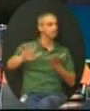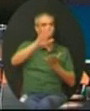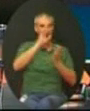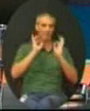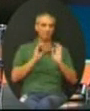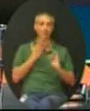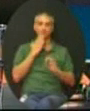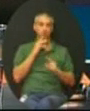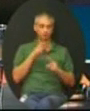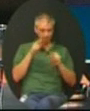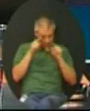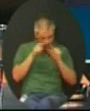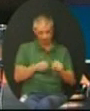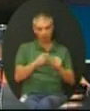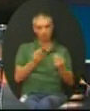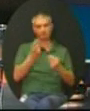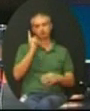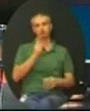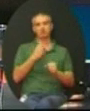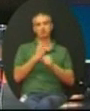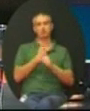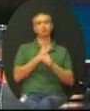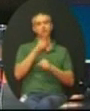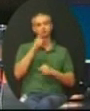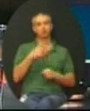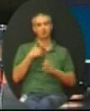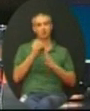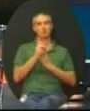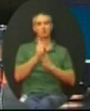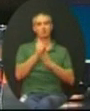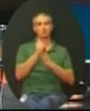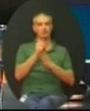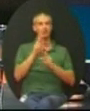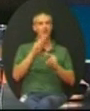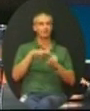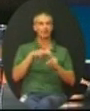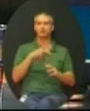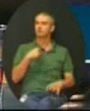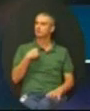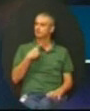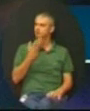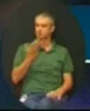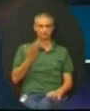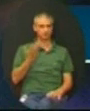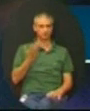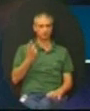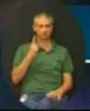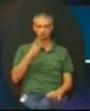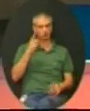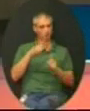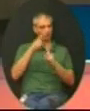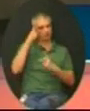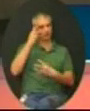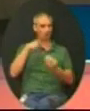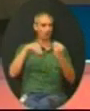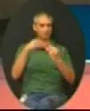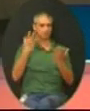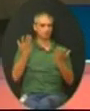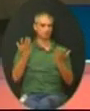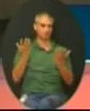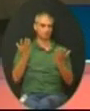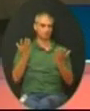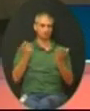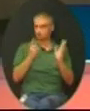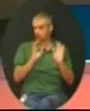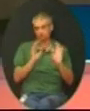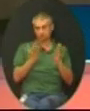אמיתיות בירושלים, זה המהלך הנדרש, לשם אנחנו נוביל, ואני מקווה שנוביל את זה בתקופה הבאה. יש פה עלו ארמומיות מסוימת.